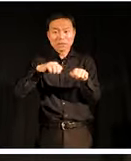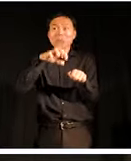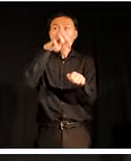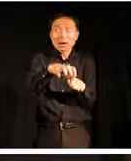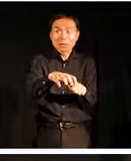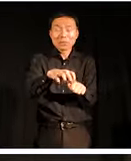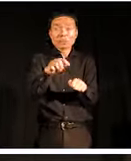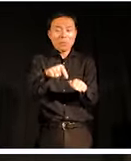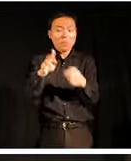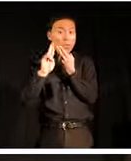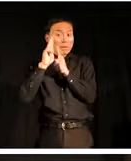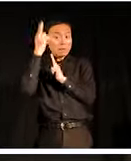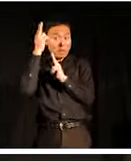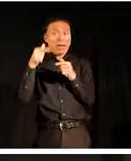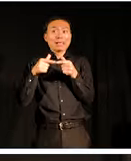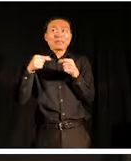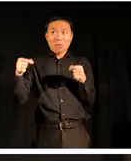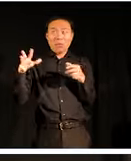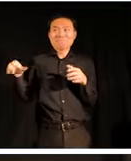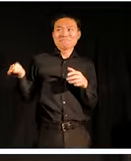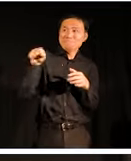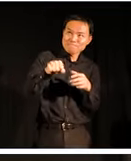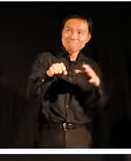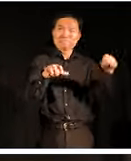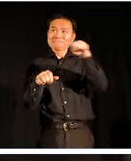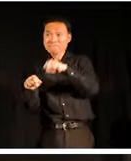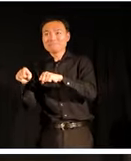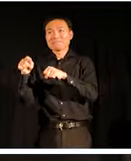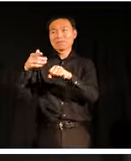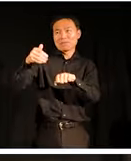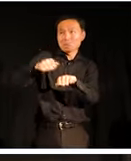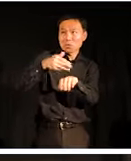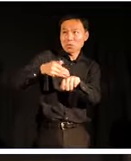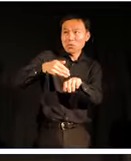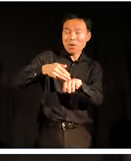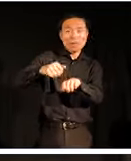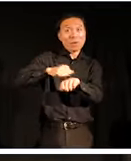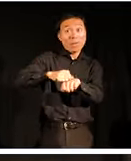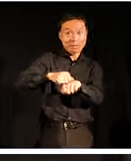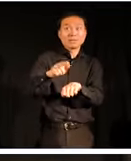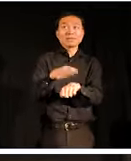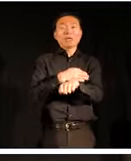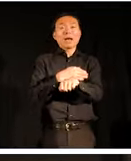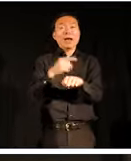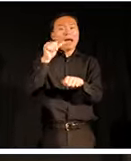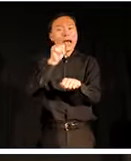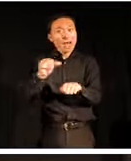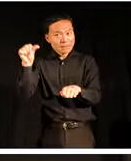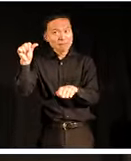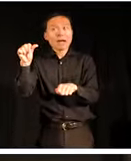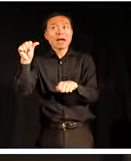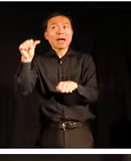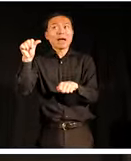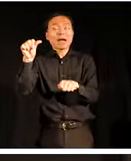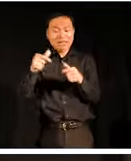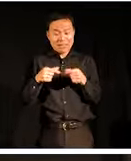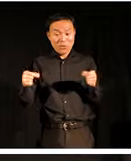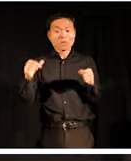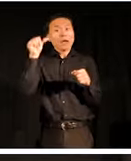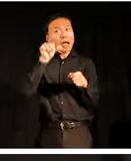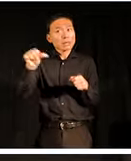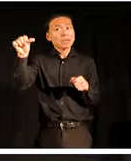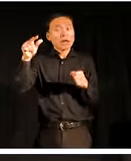沖縄ですとか日本であの連れてきてトレーニングするあとはまま沖縄からもそういったアジアですとか沖縄日本からもアジアの各国にま